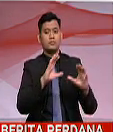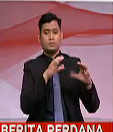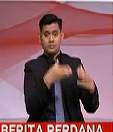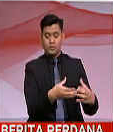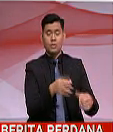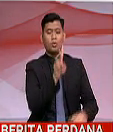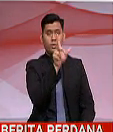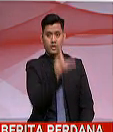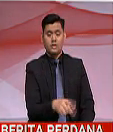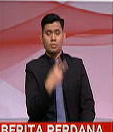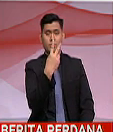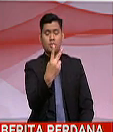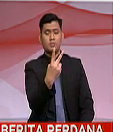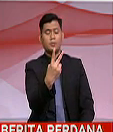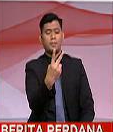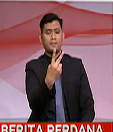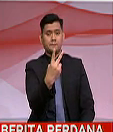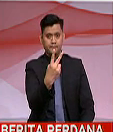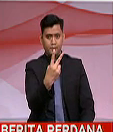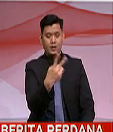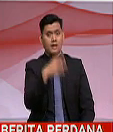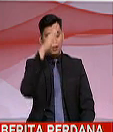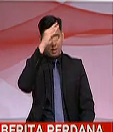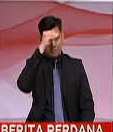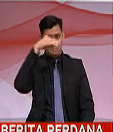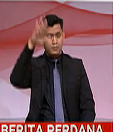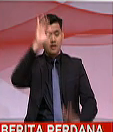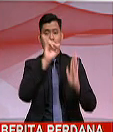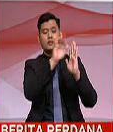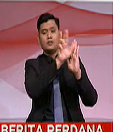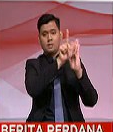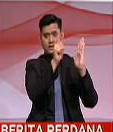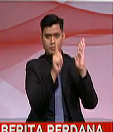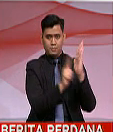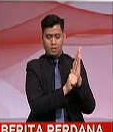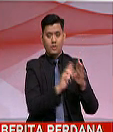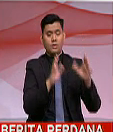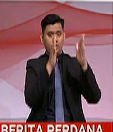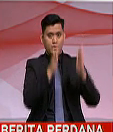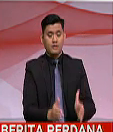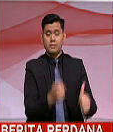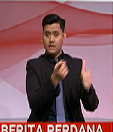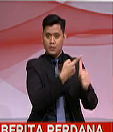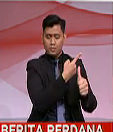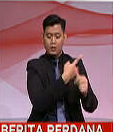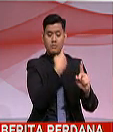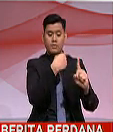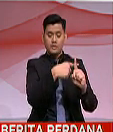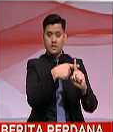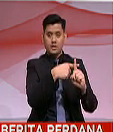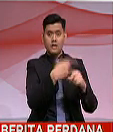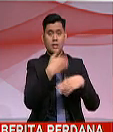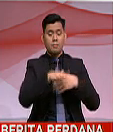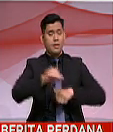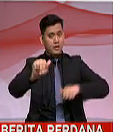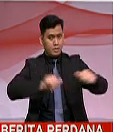kes ke-9082 merupakan abang ipar kepada kes pertama. Dia disahkan positif setelah